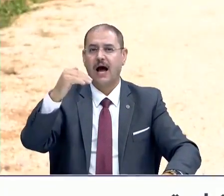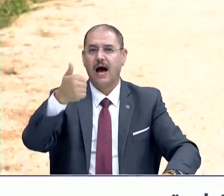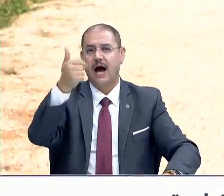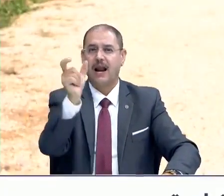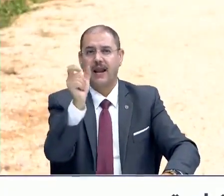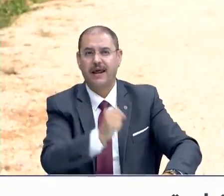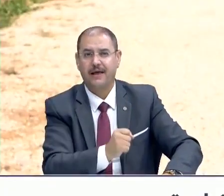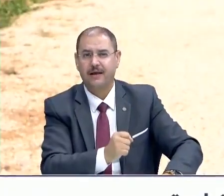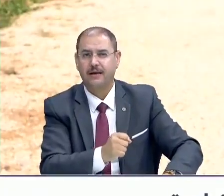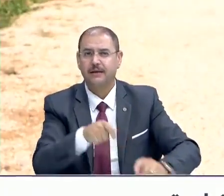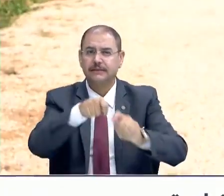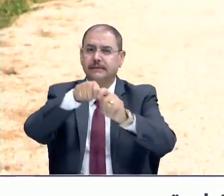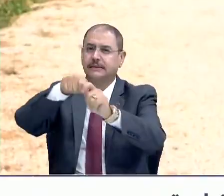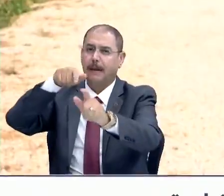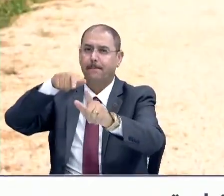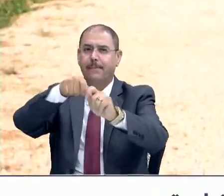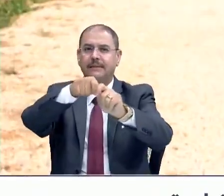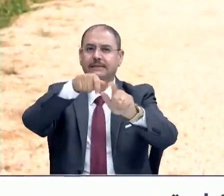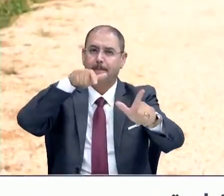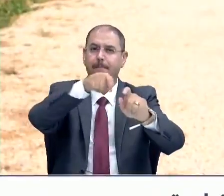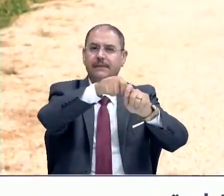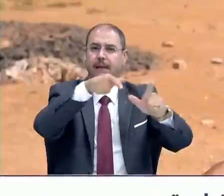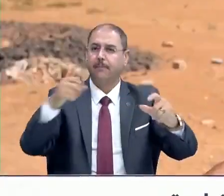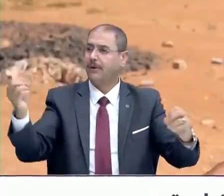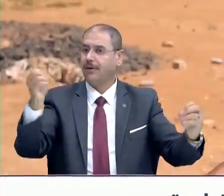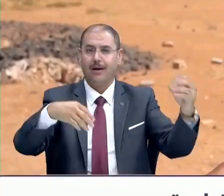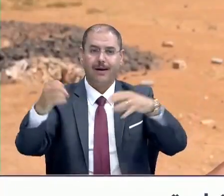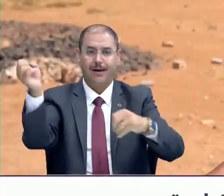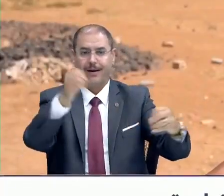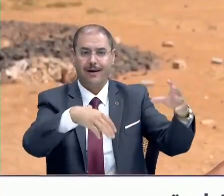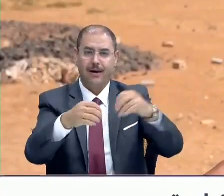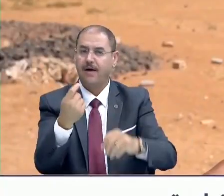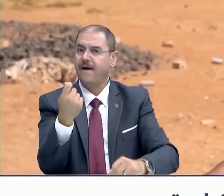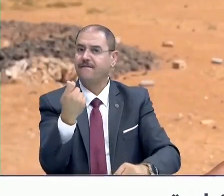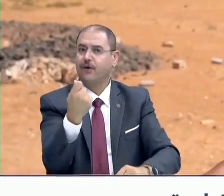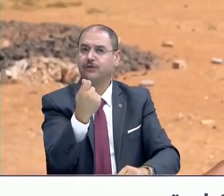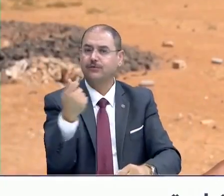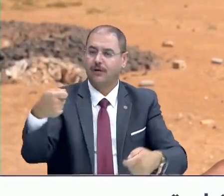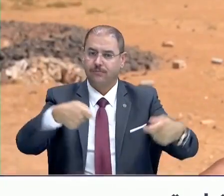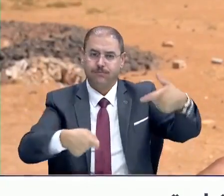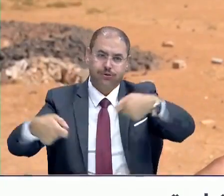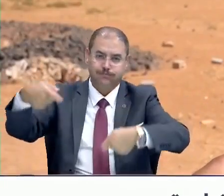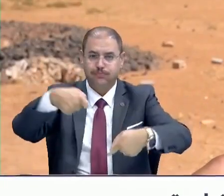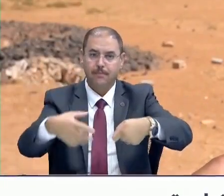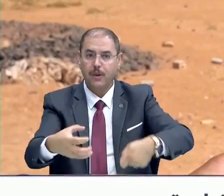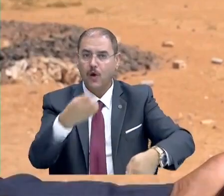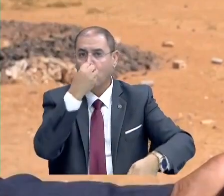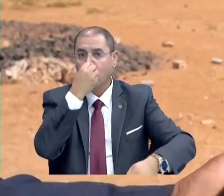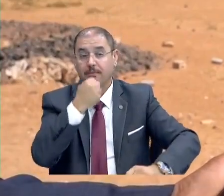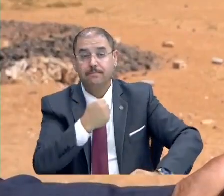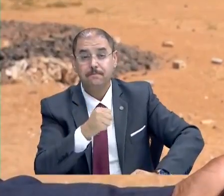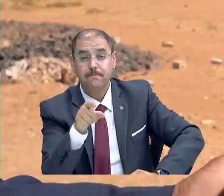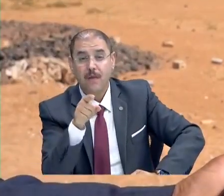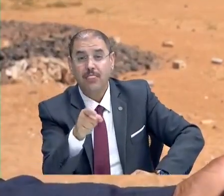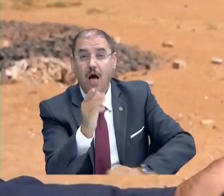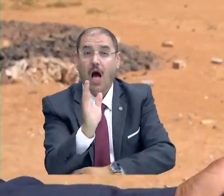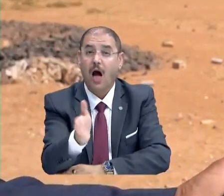تحديد الاسهم المكتتب بها للاعضاء ورسم الانتساب هي جمعيه تخدم المنطقه من خلال استصلاح